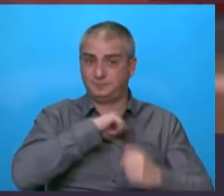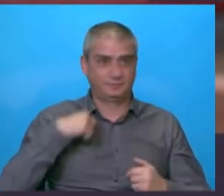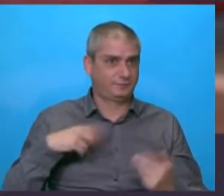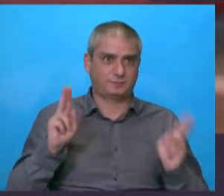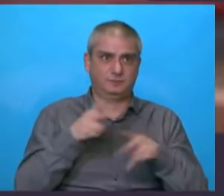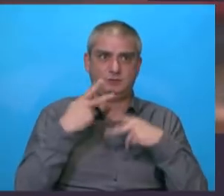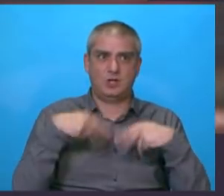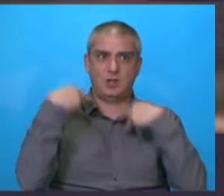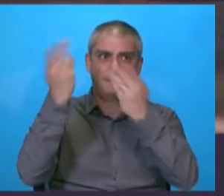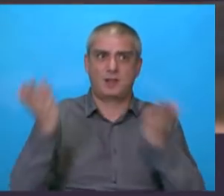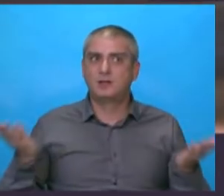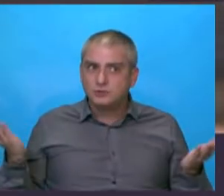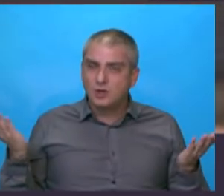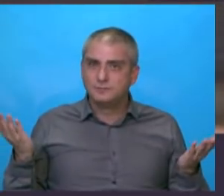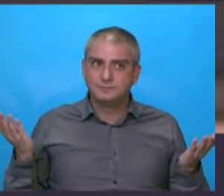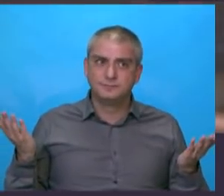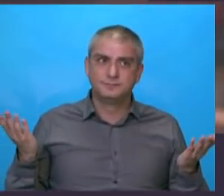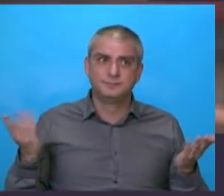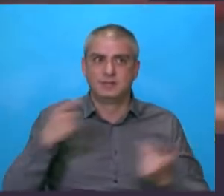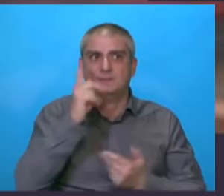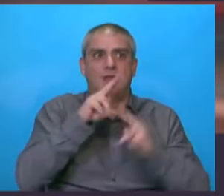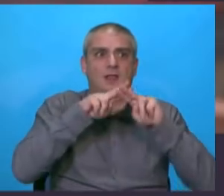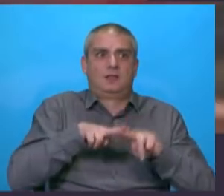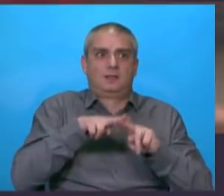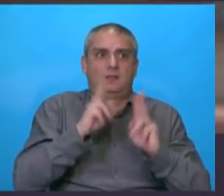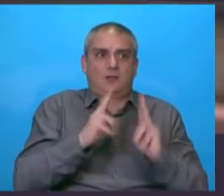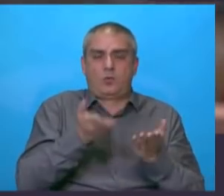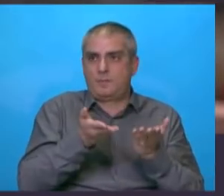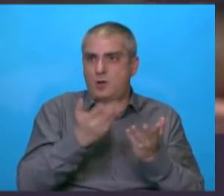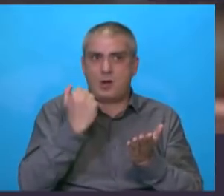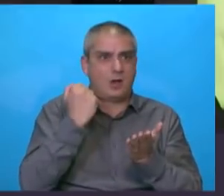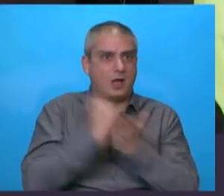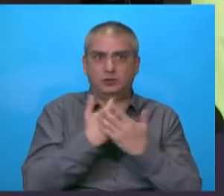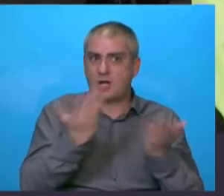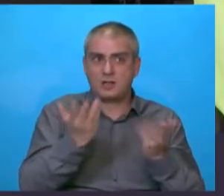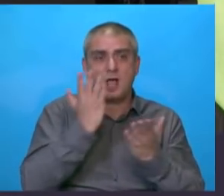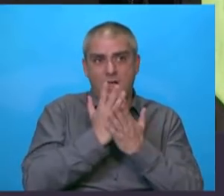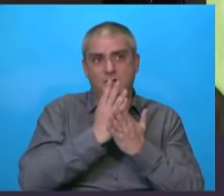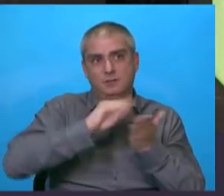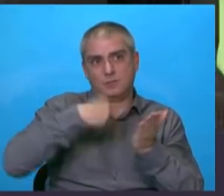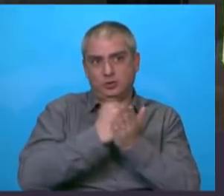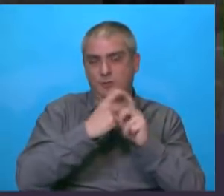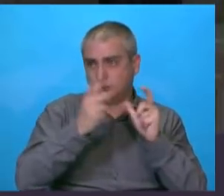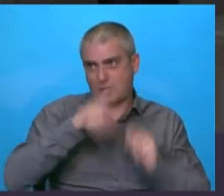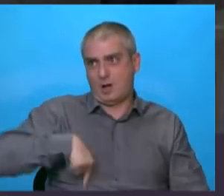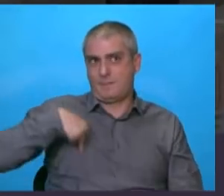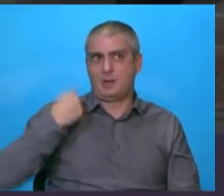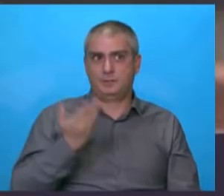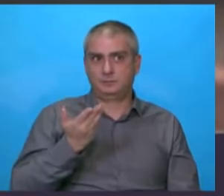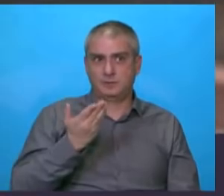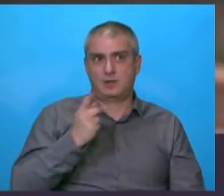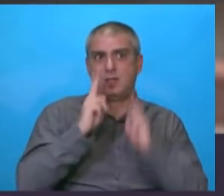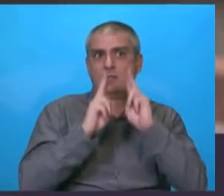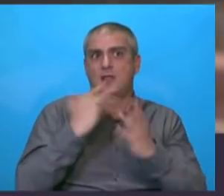לחזור לסין. בעצם הם תקועים פה גם בלי אשרה, עד שבעצם מאשרים את האשרה זה גם לוקח זמן, בעצם נתקעים פה בלי עבודה